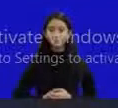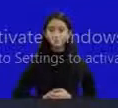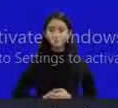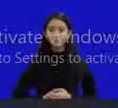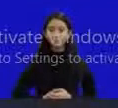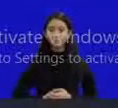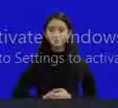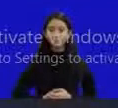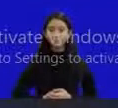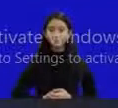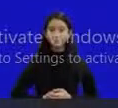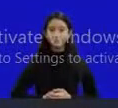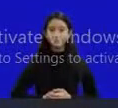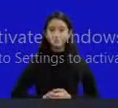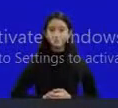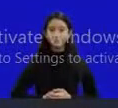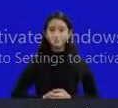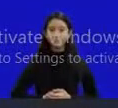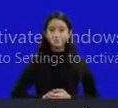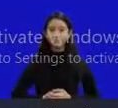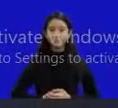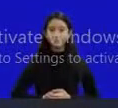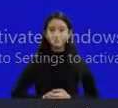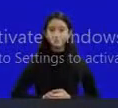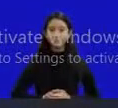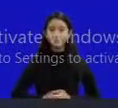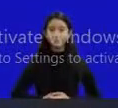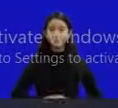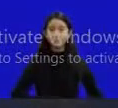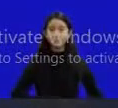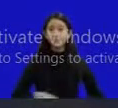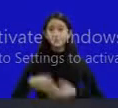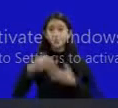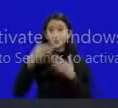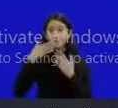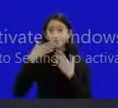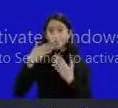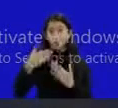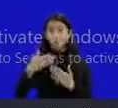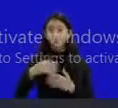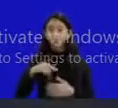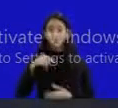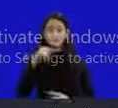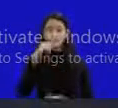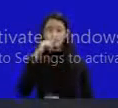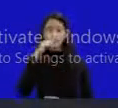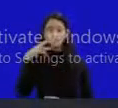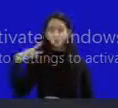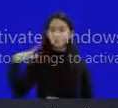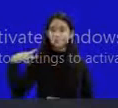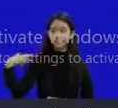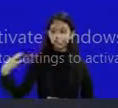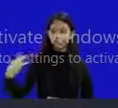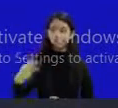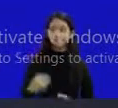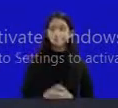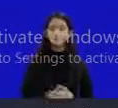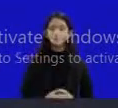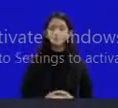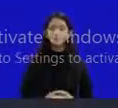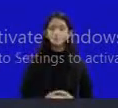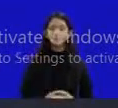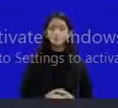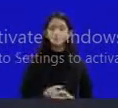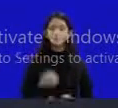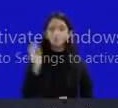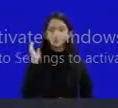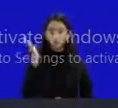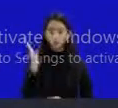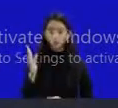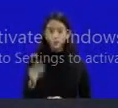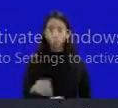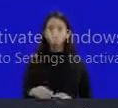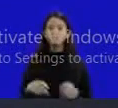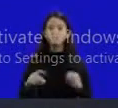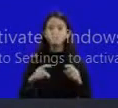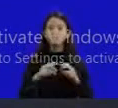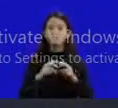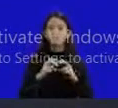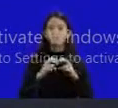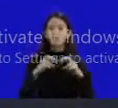Hai gimana sih Mas menteri atas arahan dan negaranya yang sangat lengkap